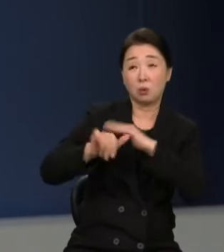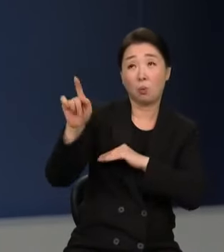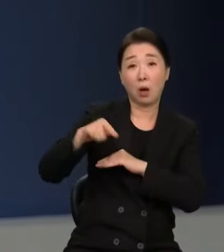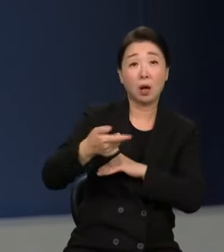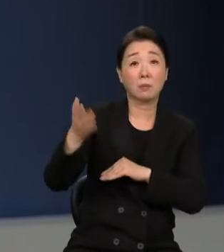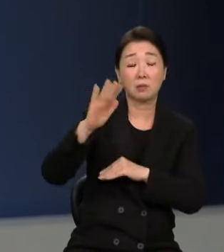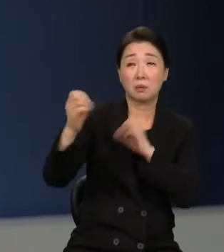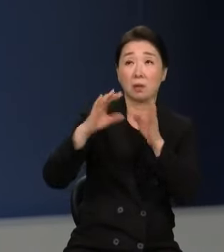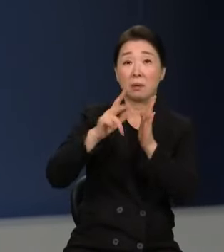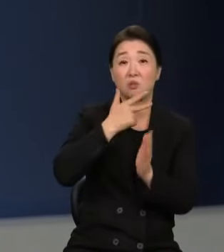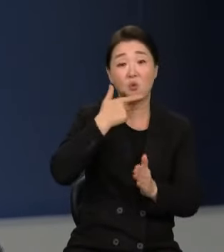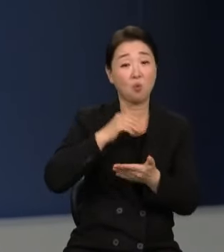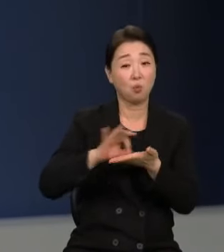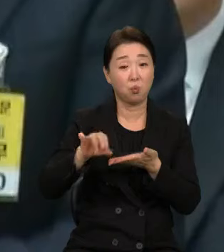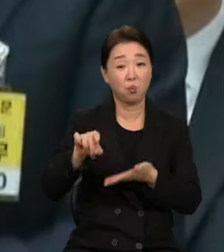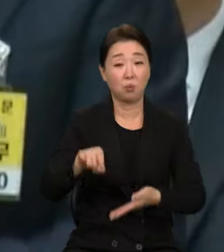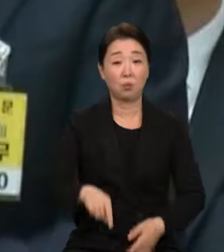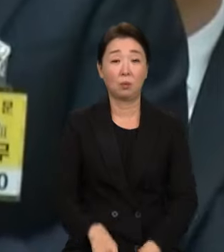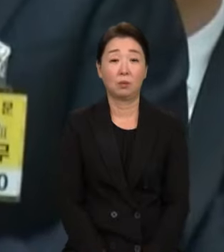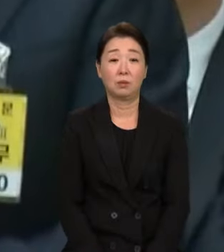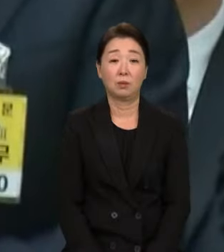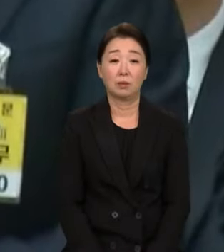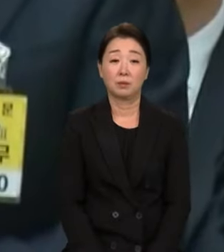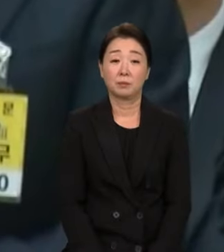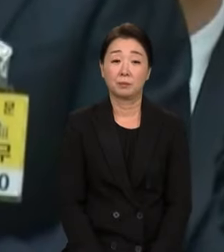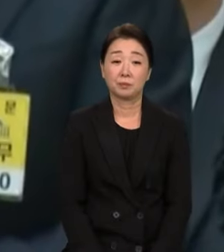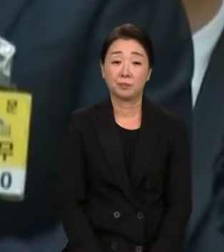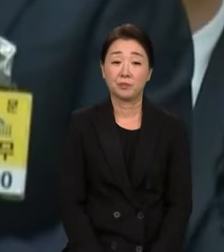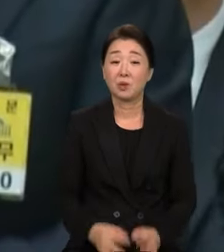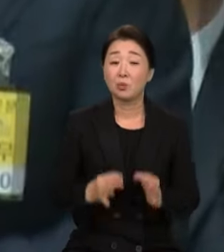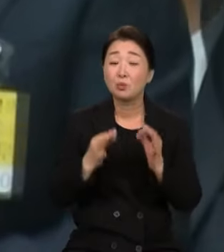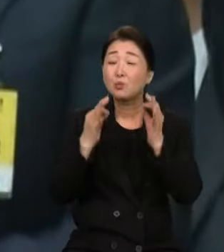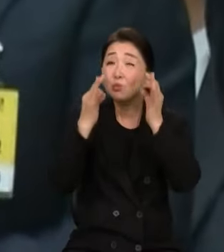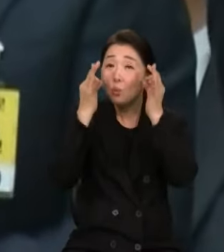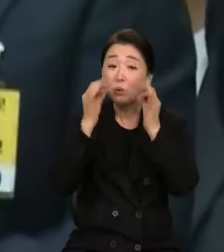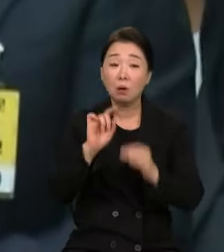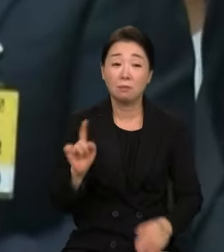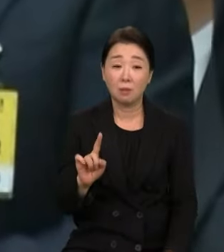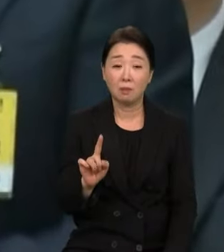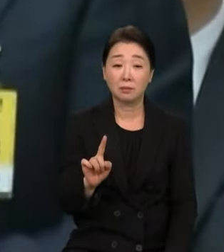됐습니다 들어보시죠 어떤 노력을